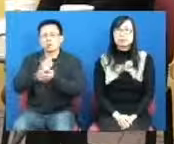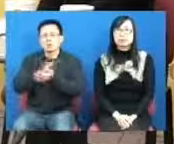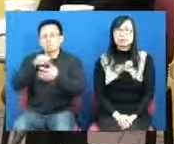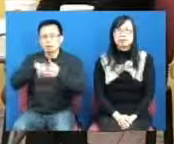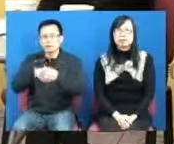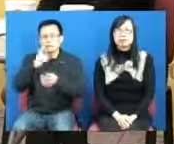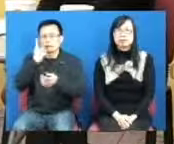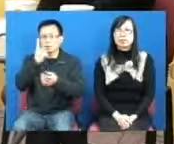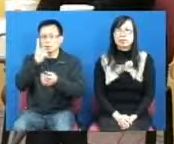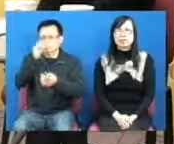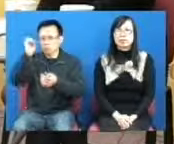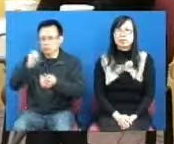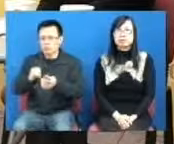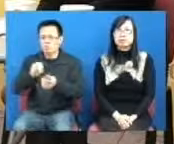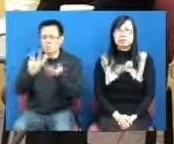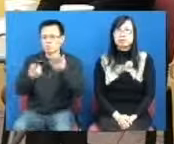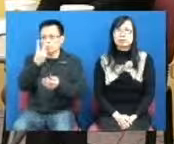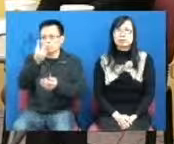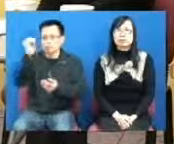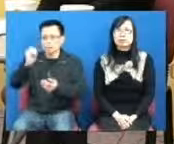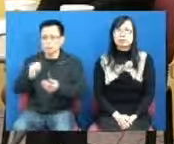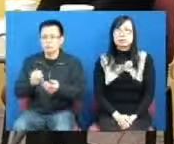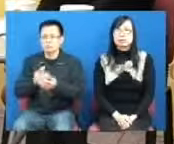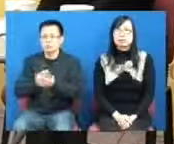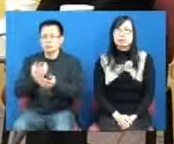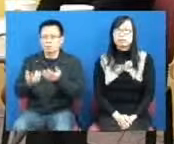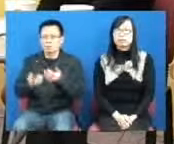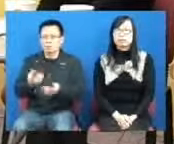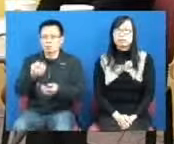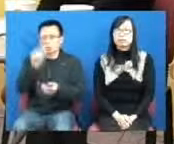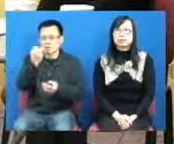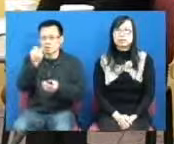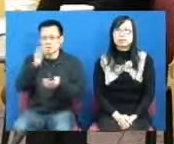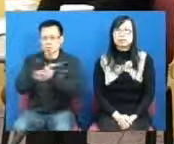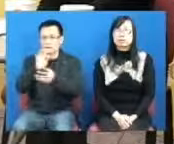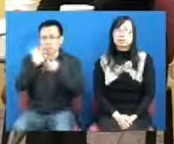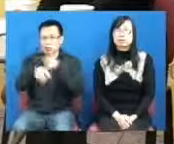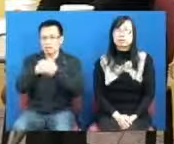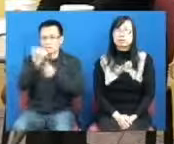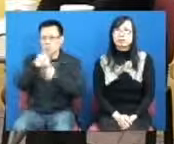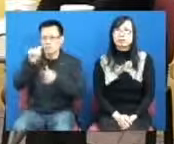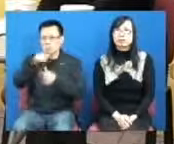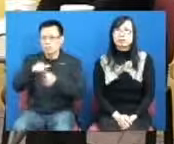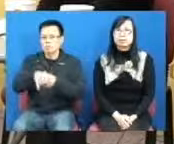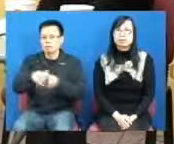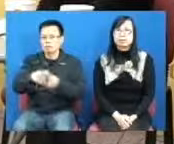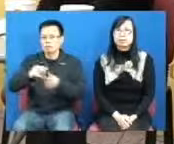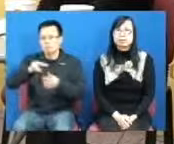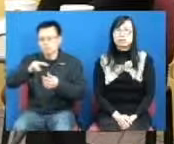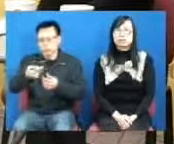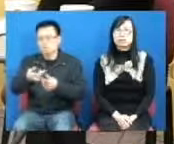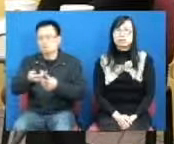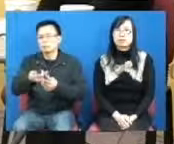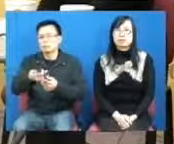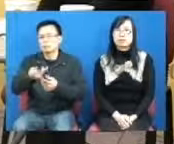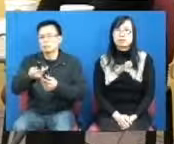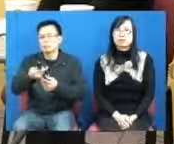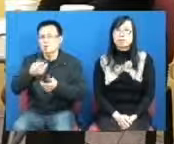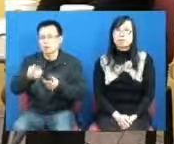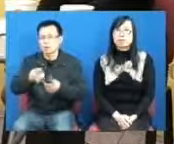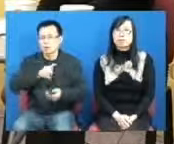%或者2%都好你都已經可能真的三十年之後你那6,000元我不知道可能分分鐘你要